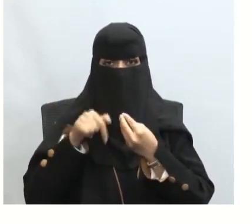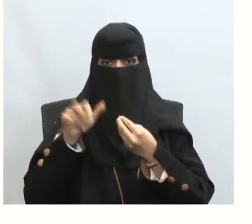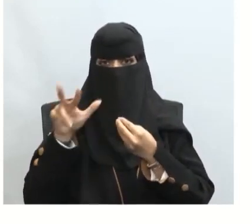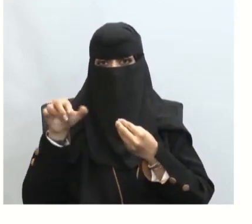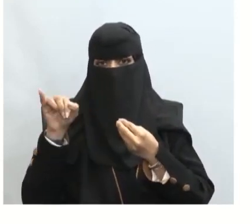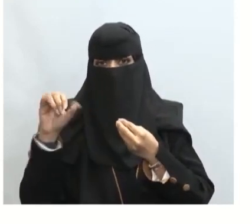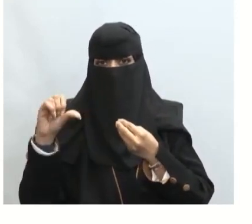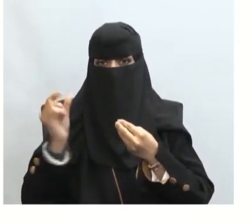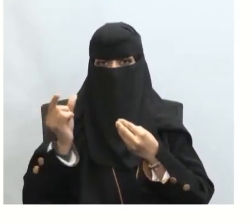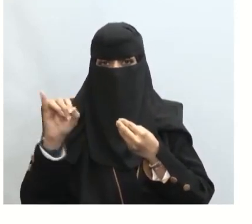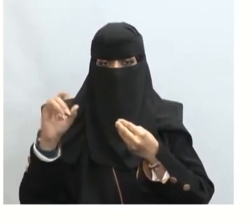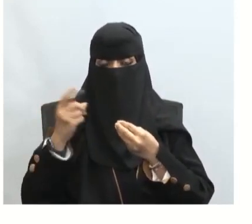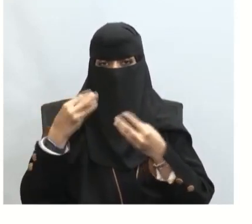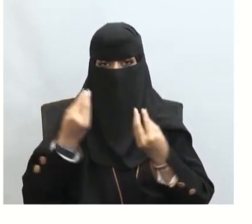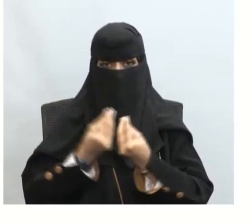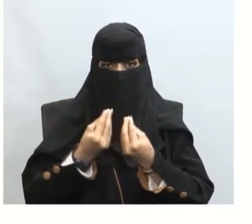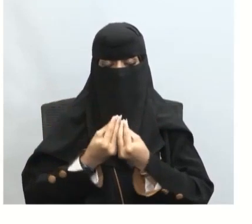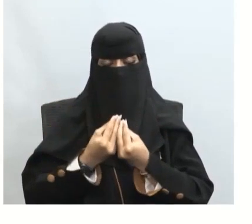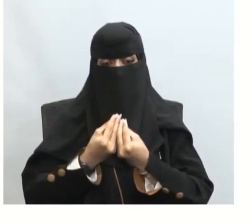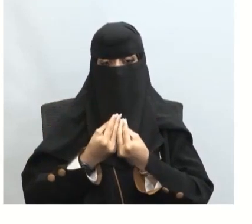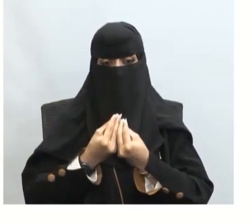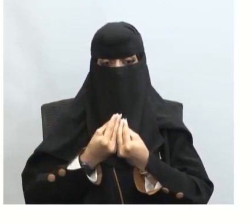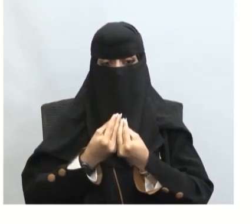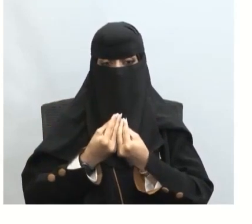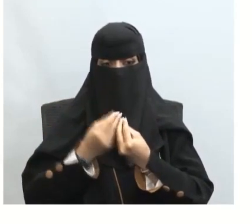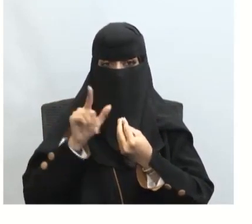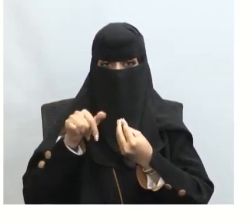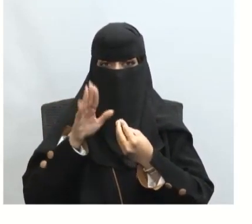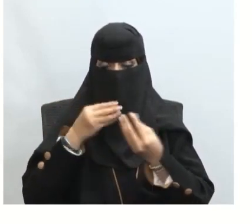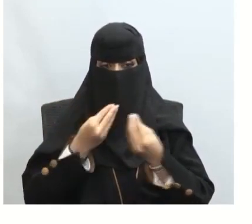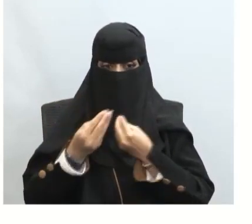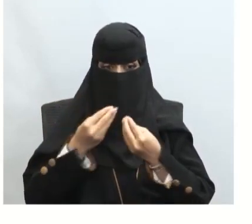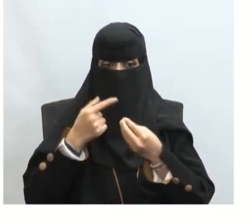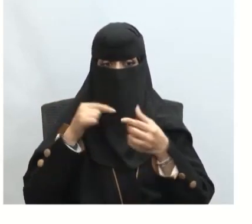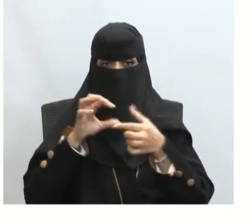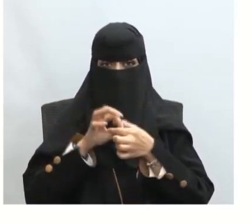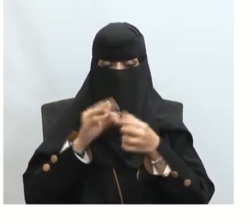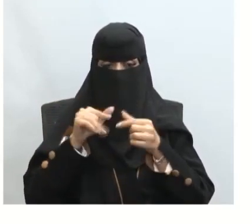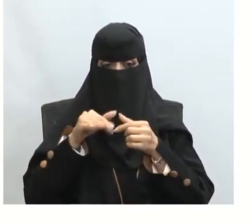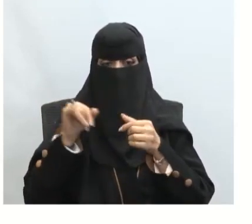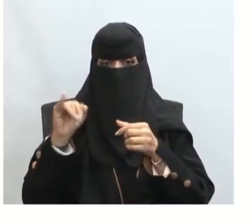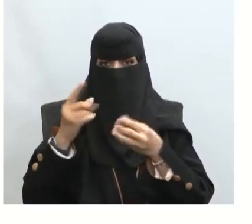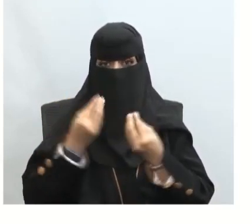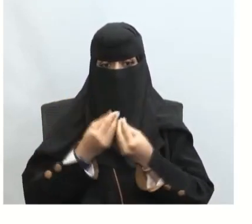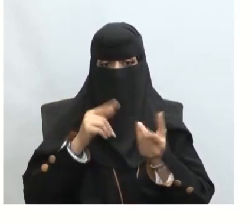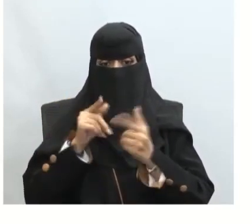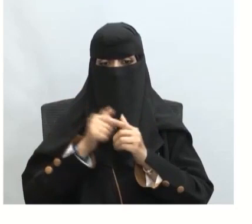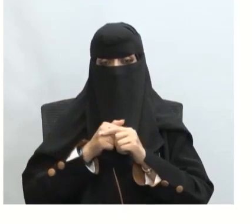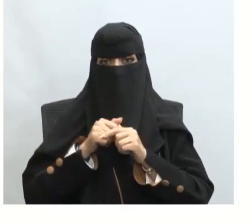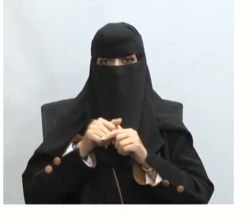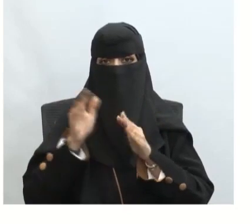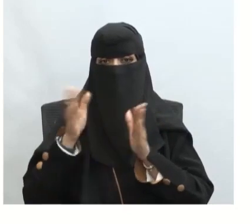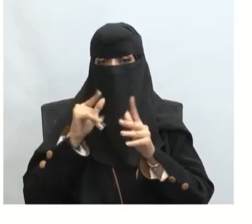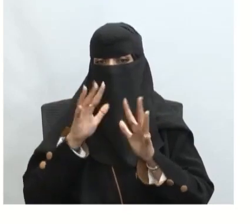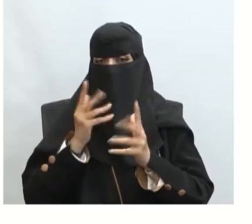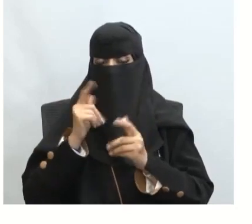مرات معا تفاعلات البلمره تعريفها هي التفاعلات التي ترتبط فيها الموني مرات معا قلنا